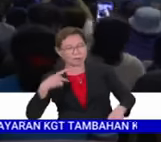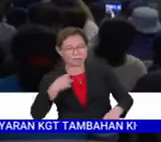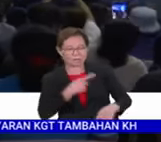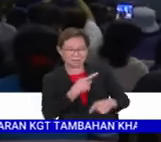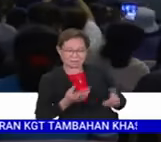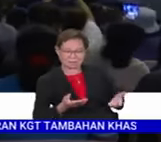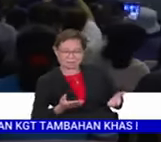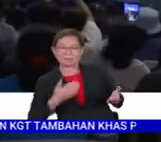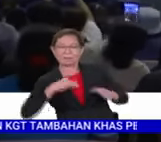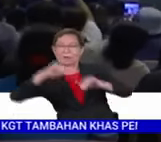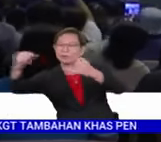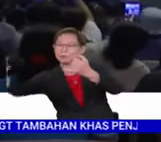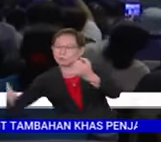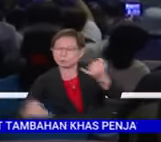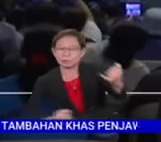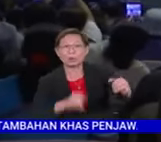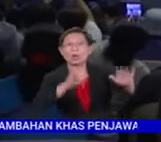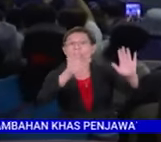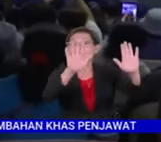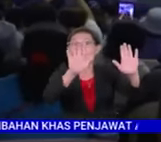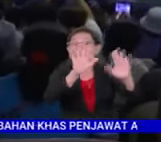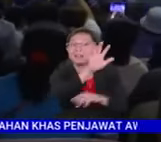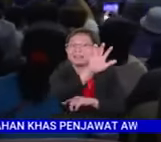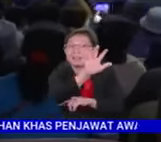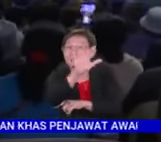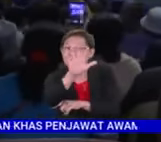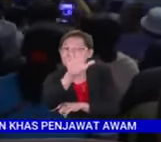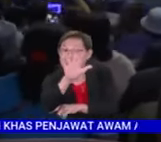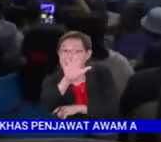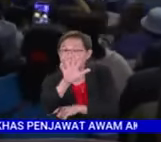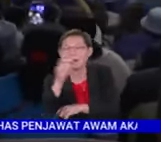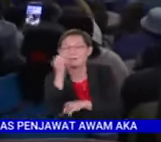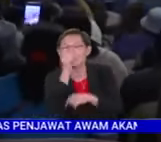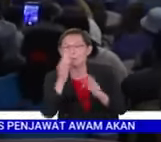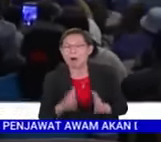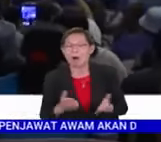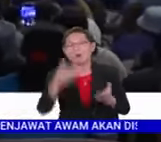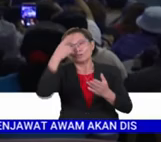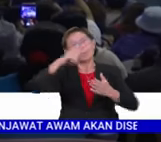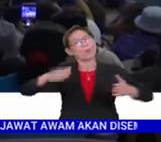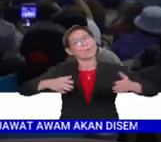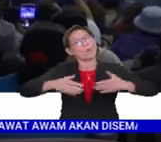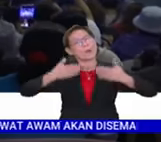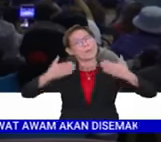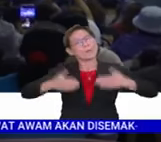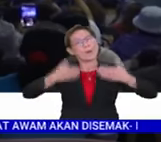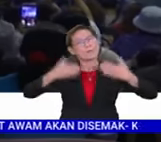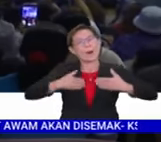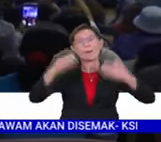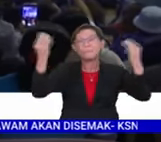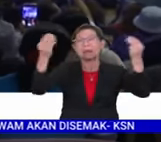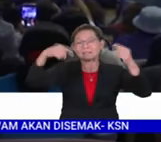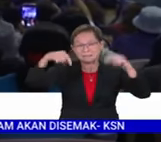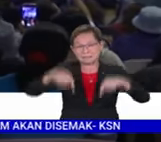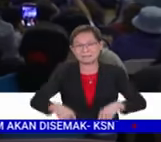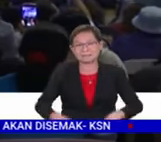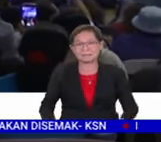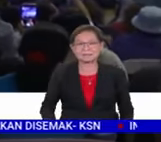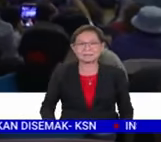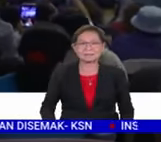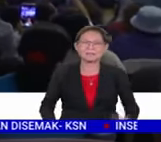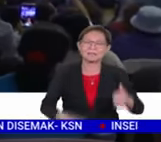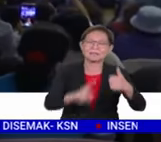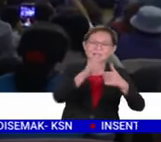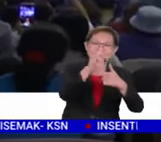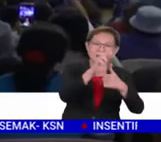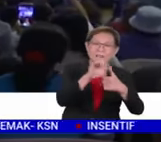telah menjemput seramai 5 orang artis tempatan untuk menyerikan majlis ini. Dan di antaranya adalah Karen